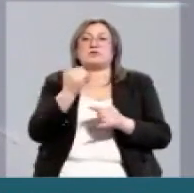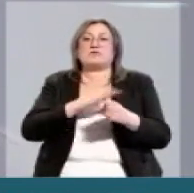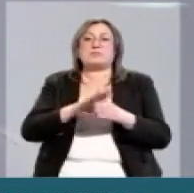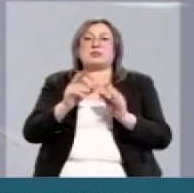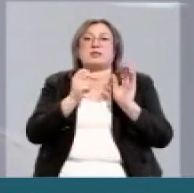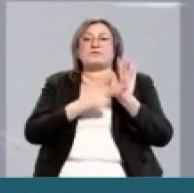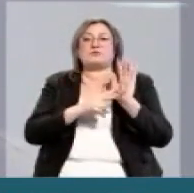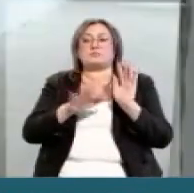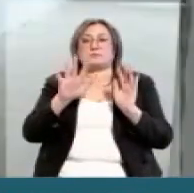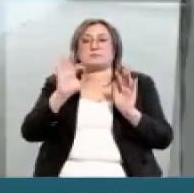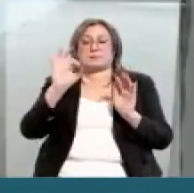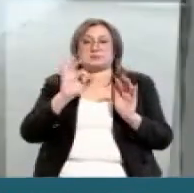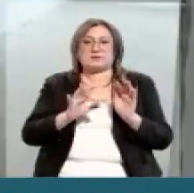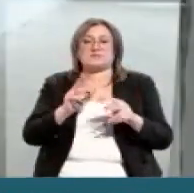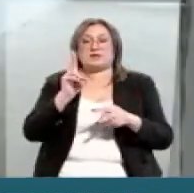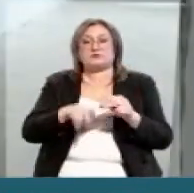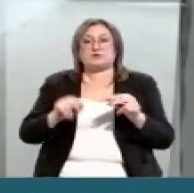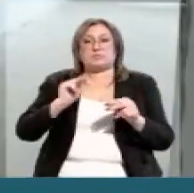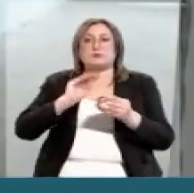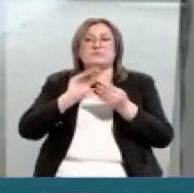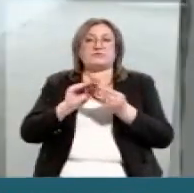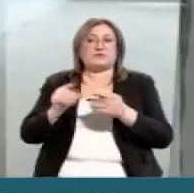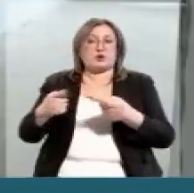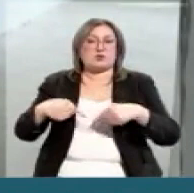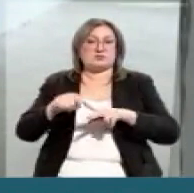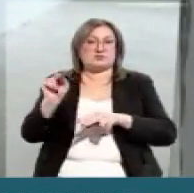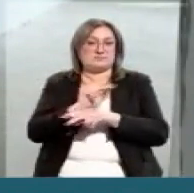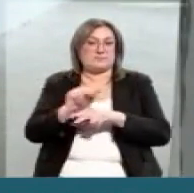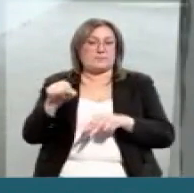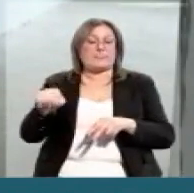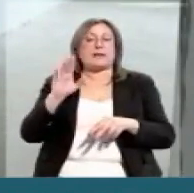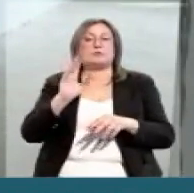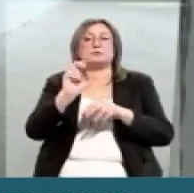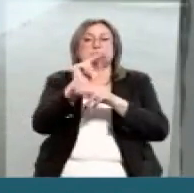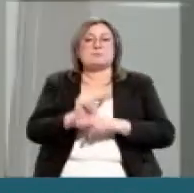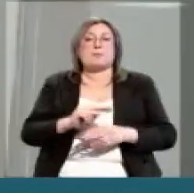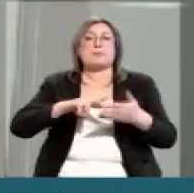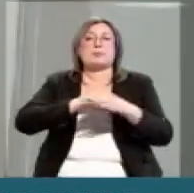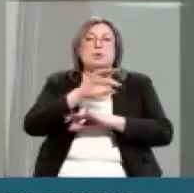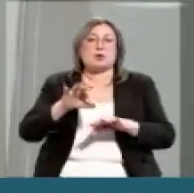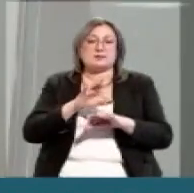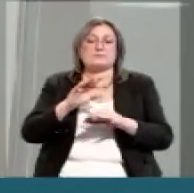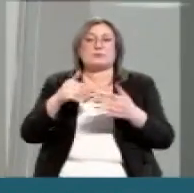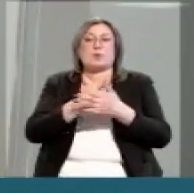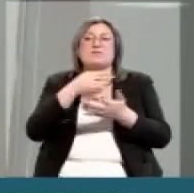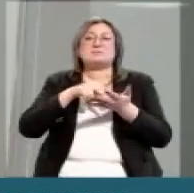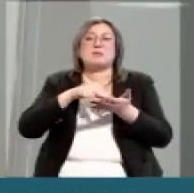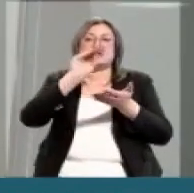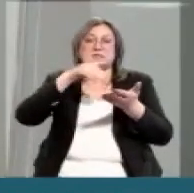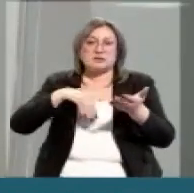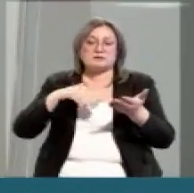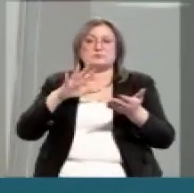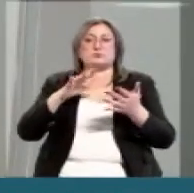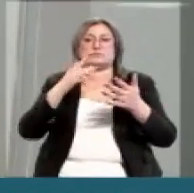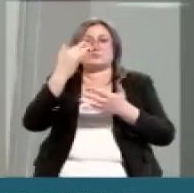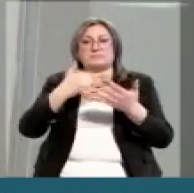на 85%. Завершит работы тот же подрядчик. Предстоит корректировка проекта. Составление новой сметы. Решать